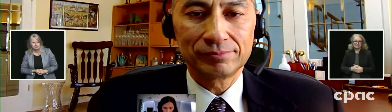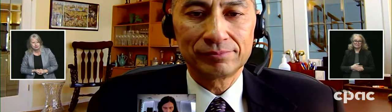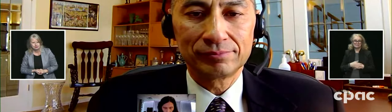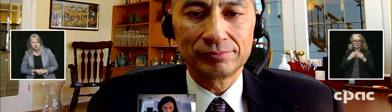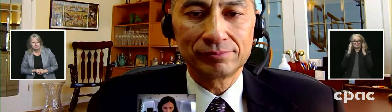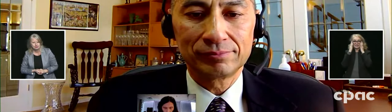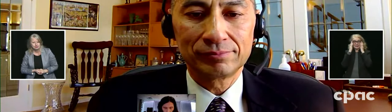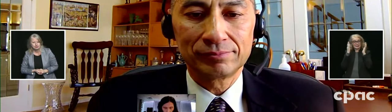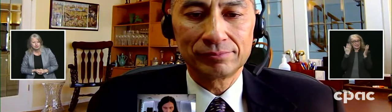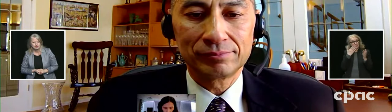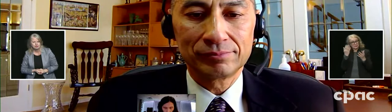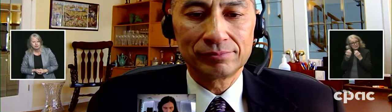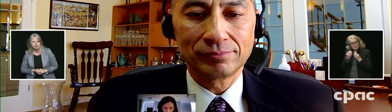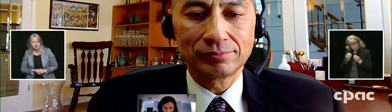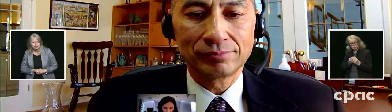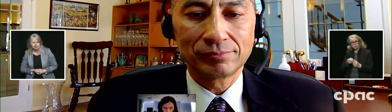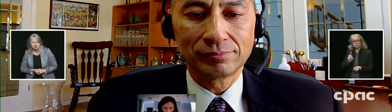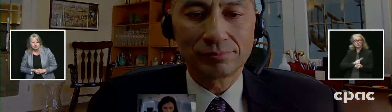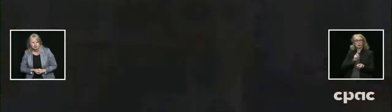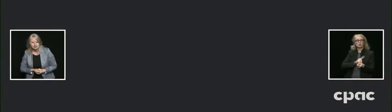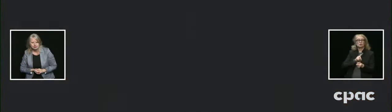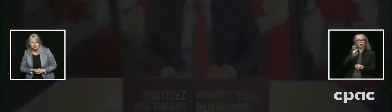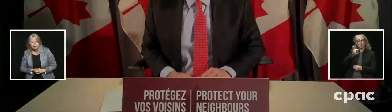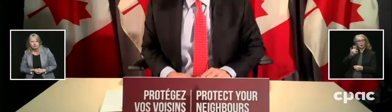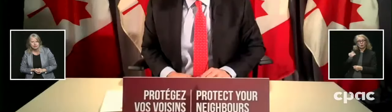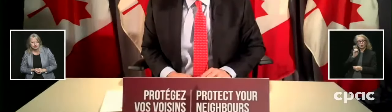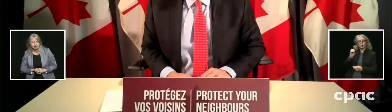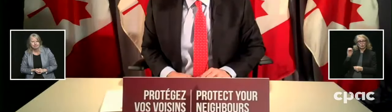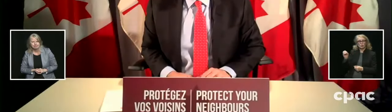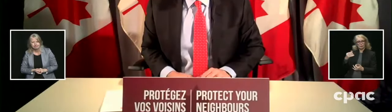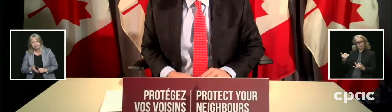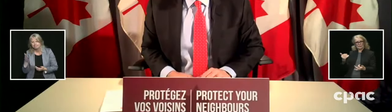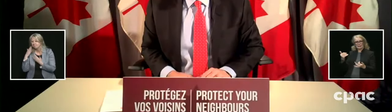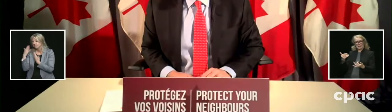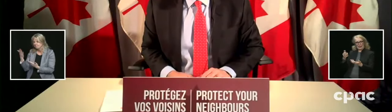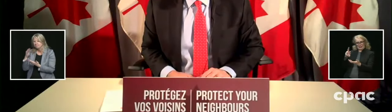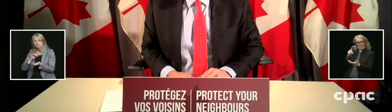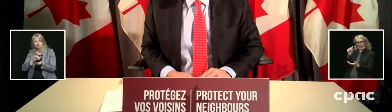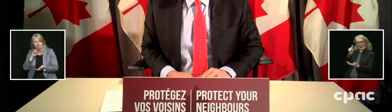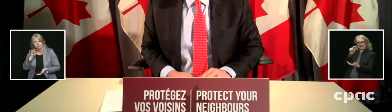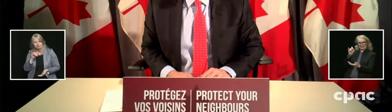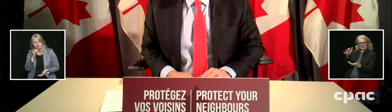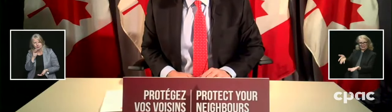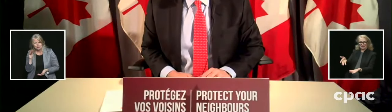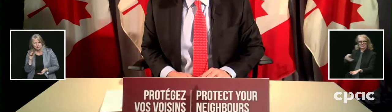Alors, merci beaucoup, Dr. Njoo. So, Patty, over to you.